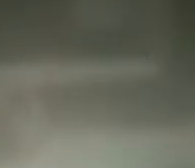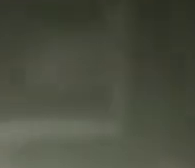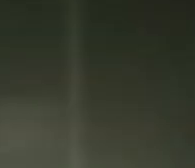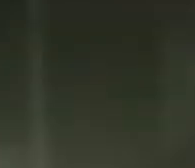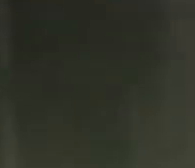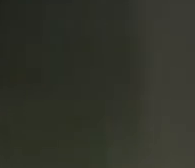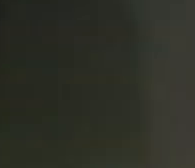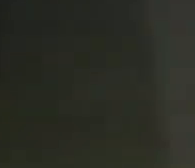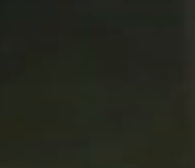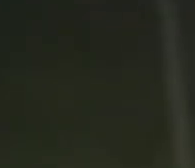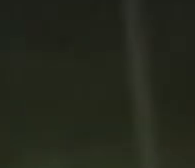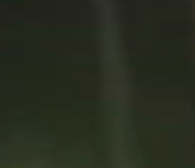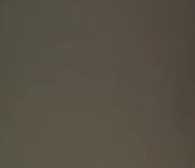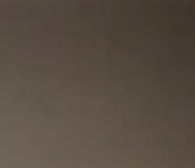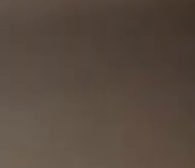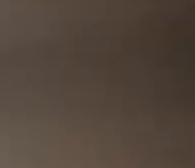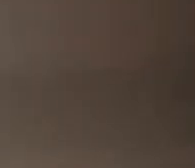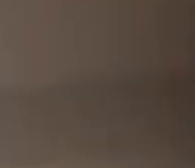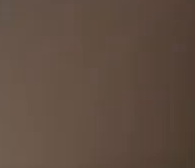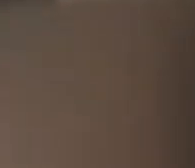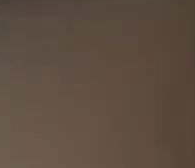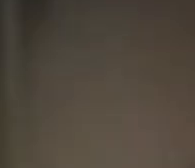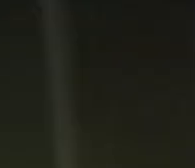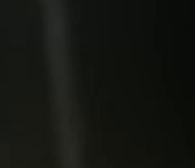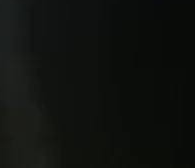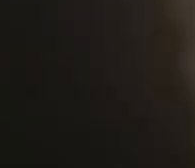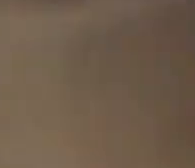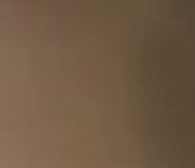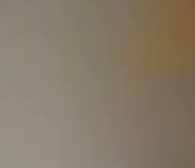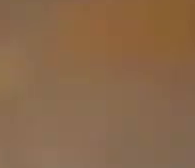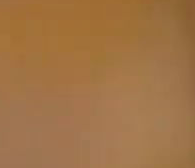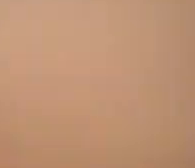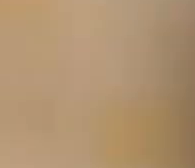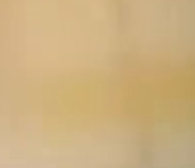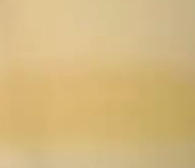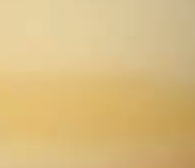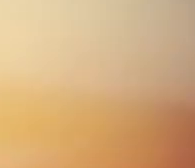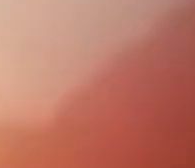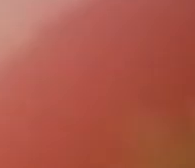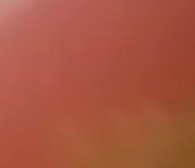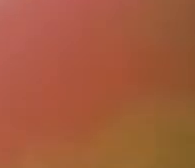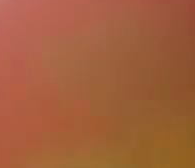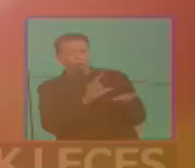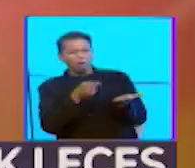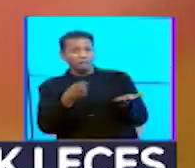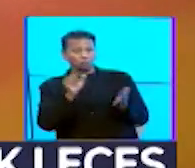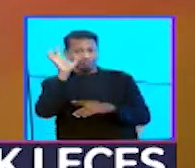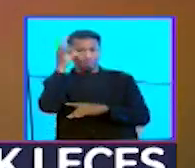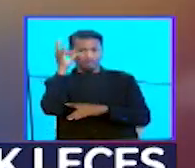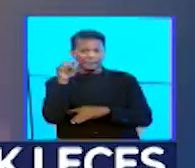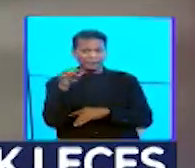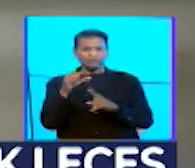mobil. Aksi ini terjadi saat Polsek Leces mendapat informasi dari Polres Pasuruan Kota yang tengah mengejar pelaku perampokan mobil